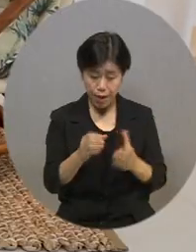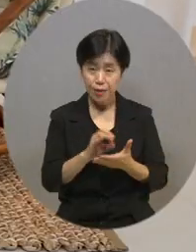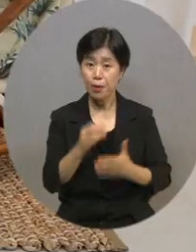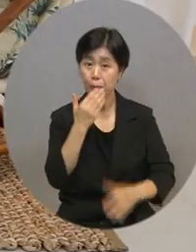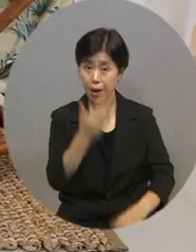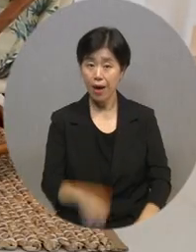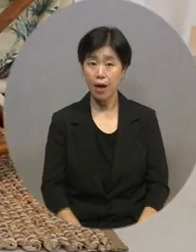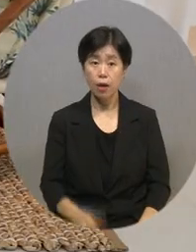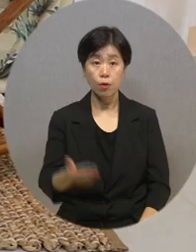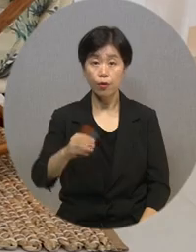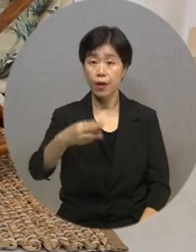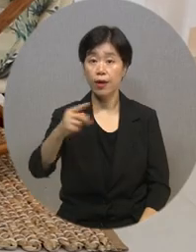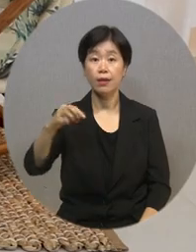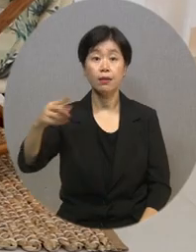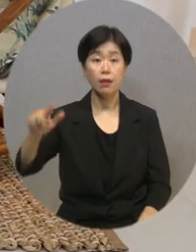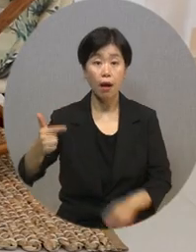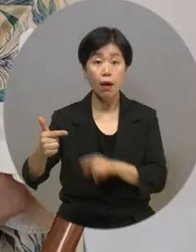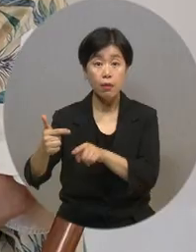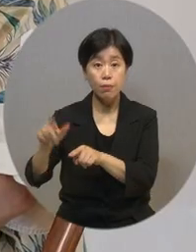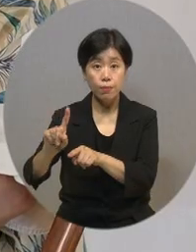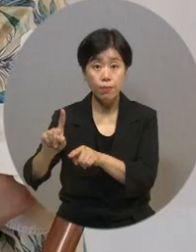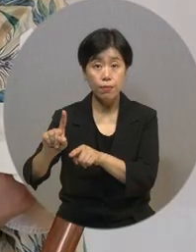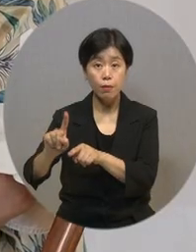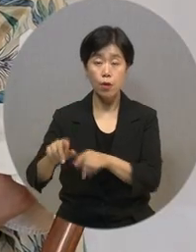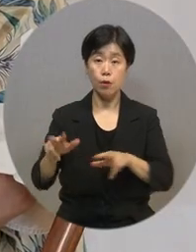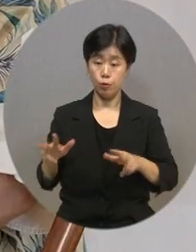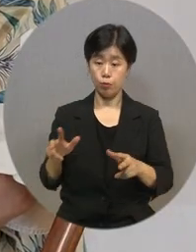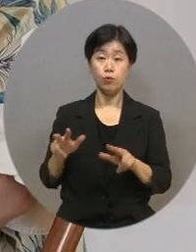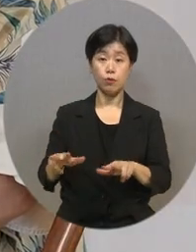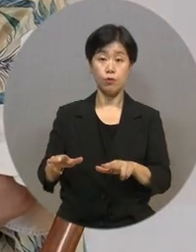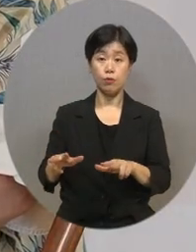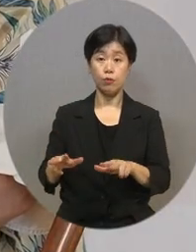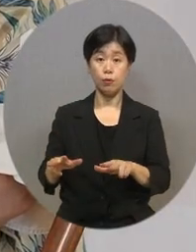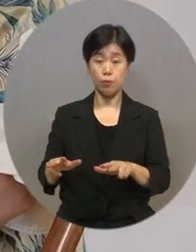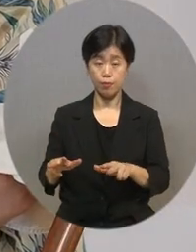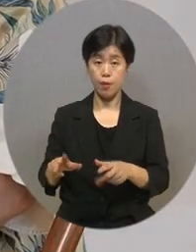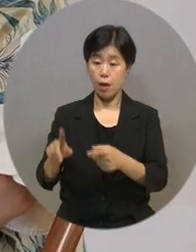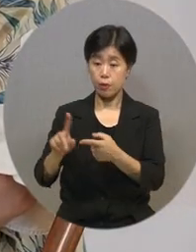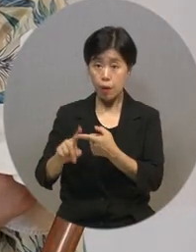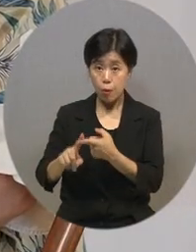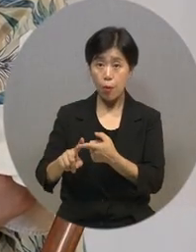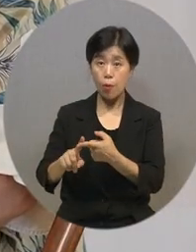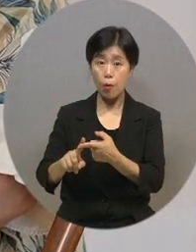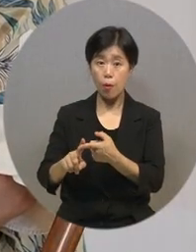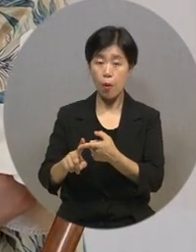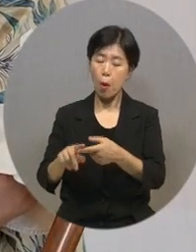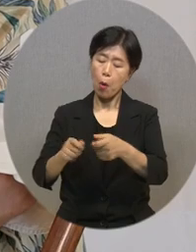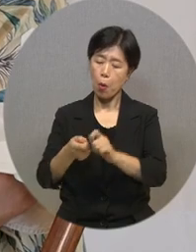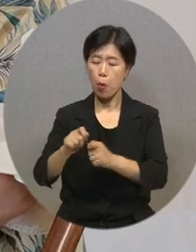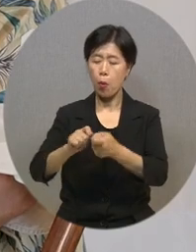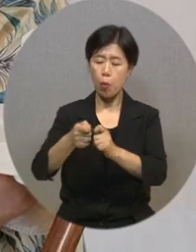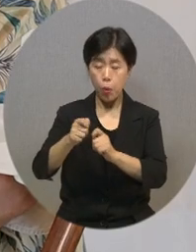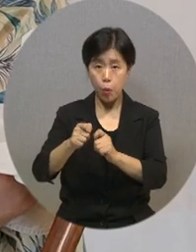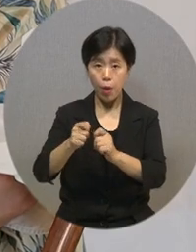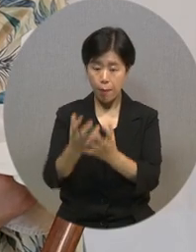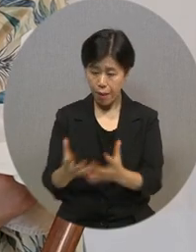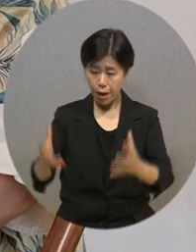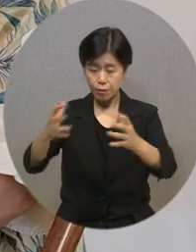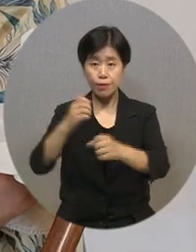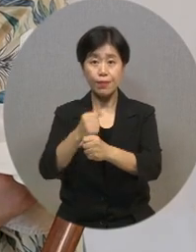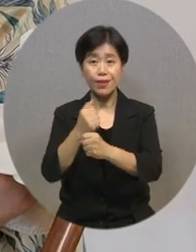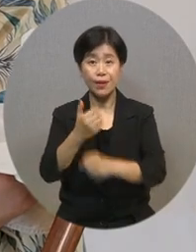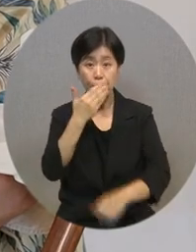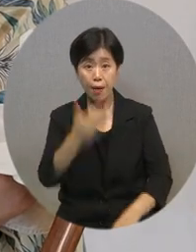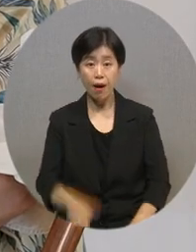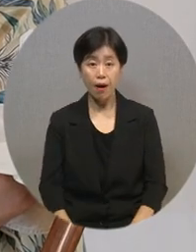근데 라탄은 와서 바로 본연의 그 천연 재료로 바로 바구니가 나오고 뭐 여러분이